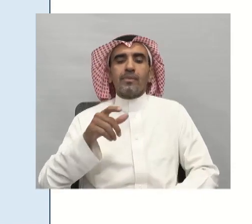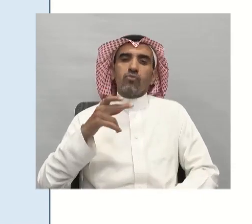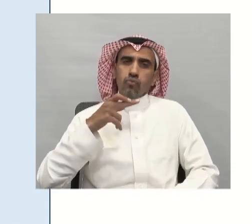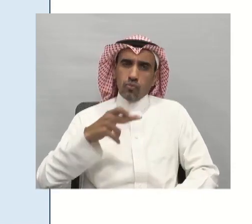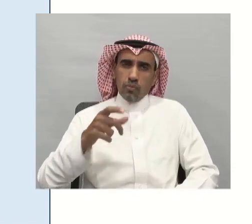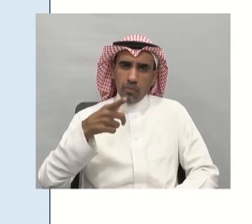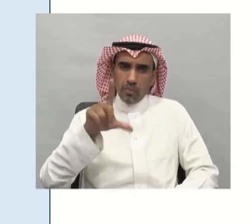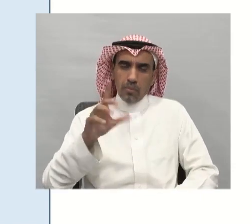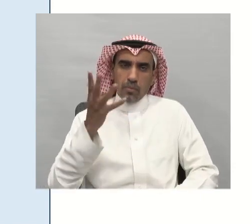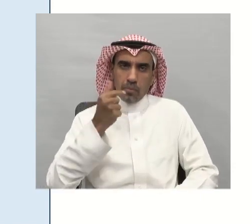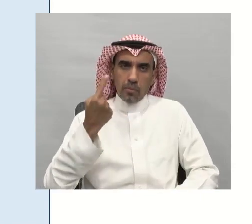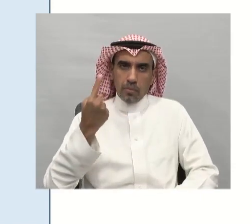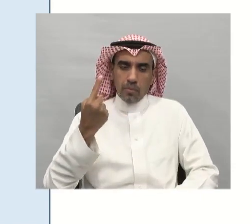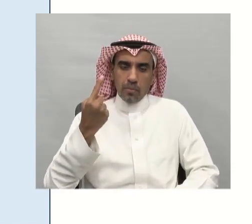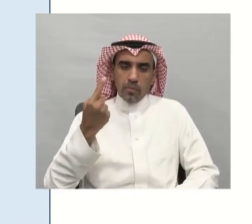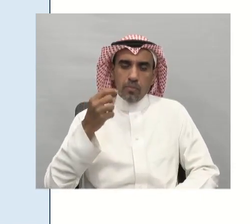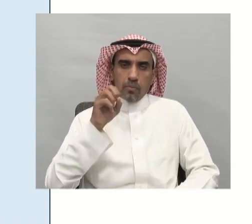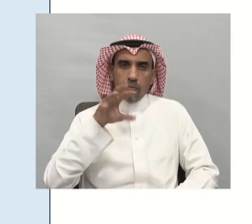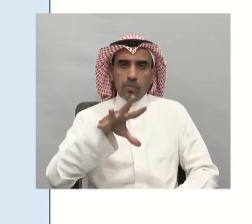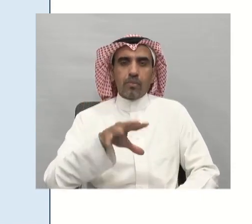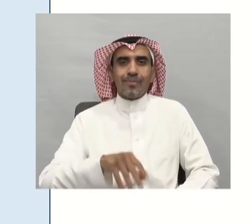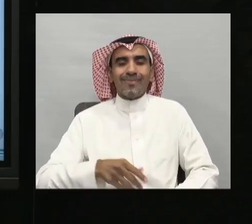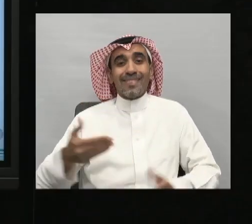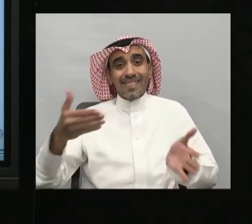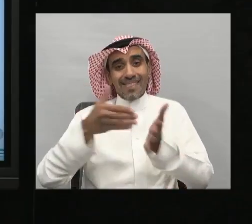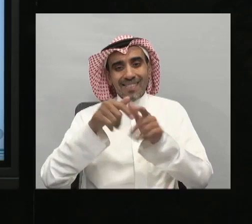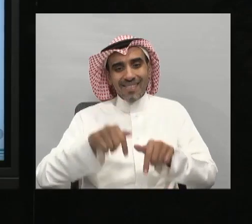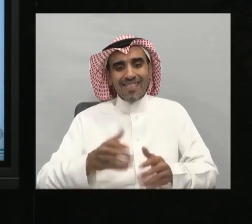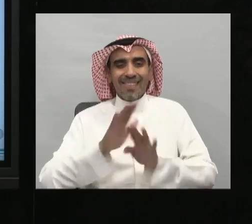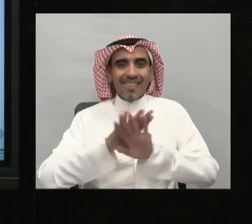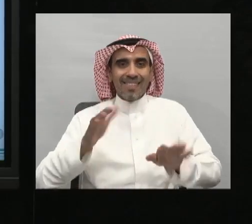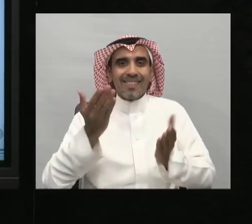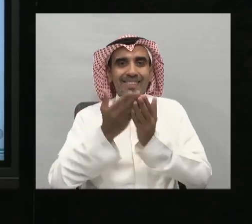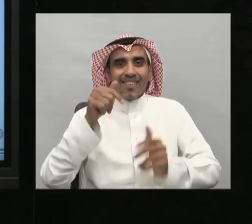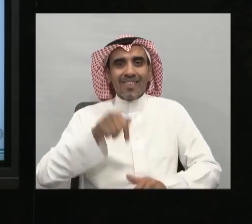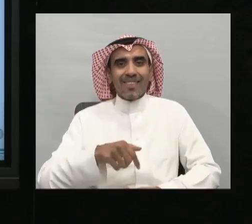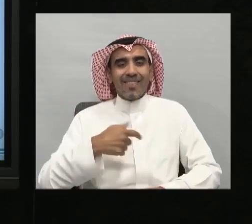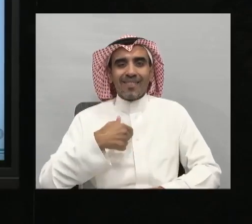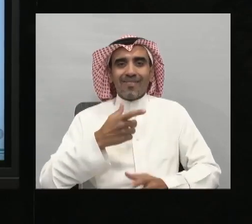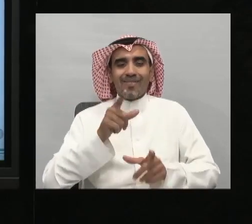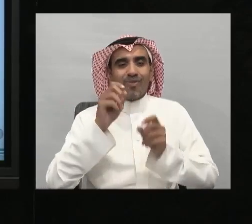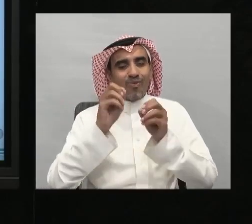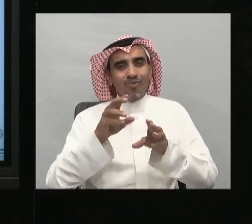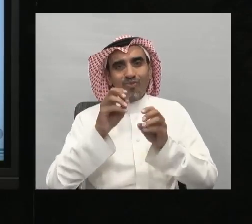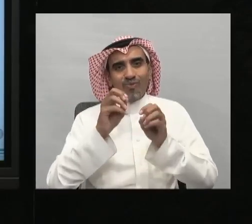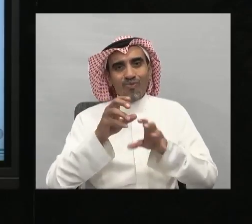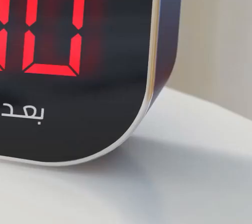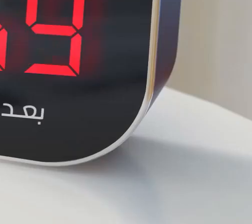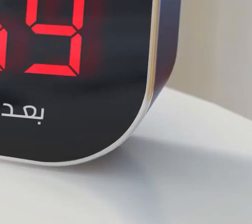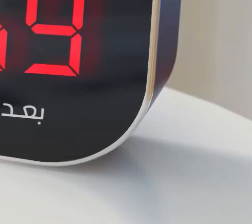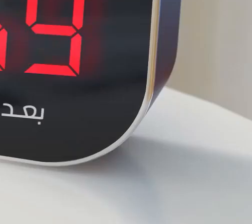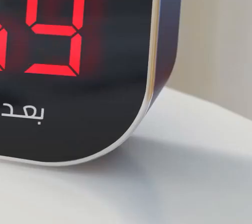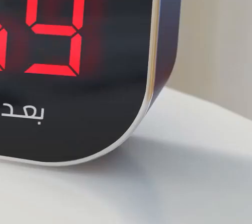الإجابة الصحيحة هو تناظر شعاعي. وإلى هنا ننتهي من درسنا لهذا اليوم، مع تمنياتي لكم بالتوفيق